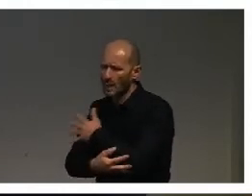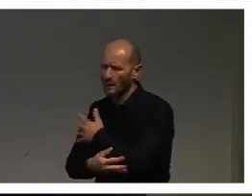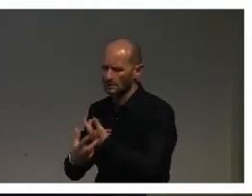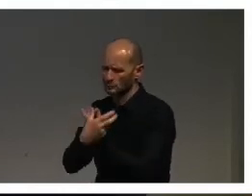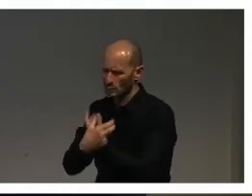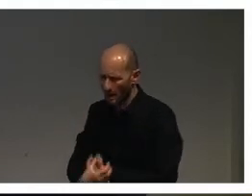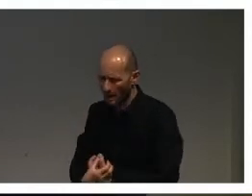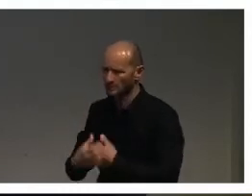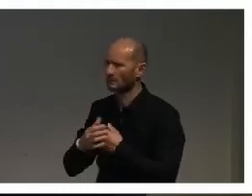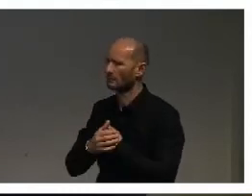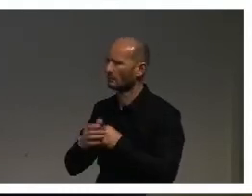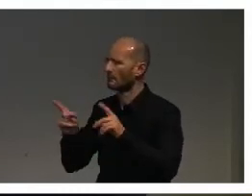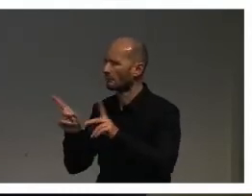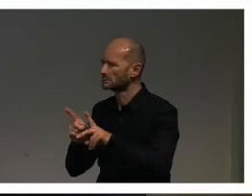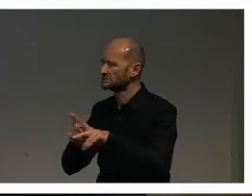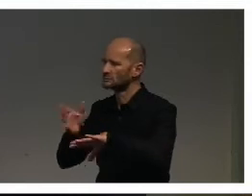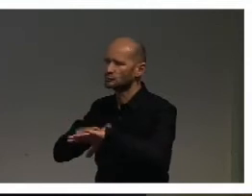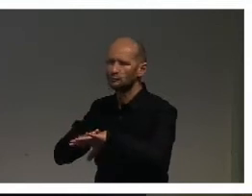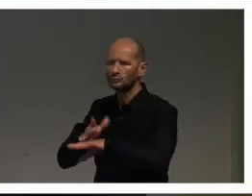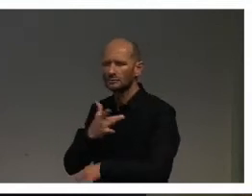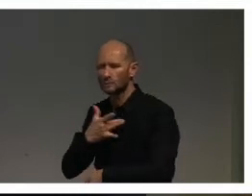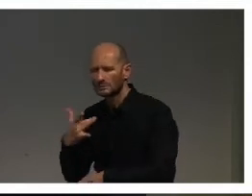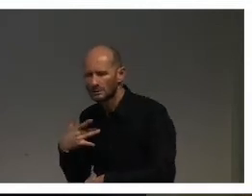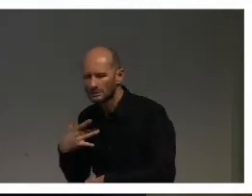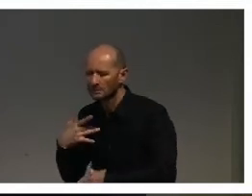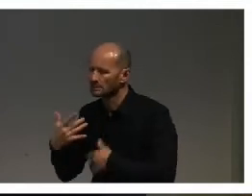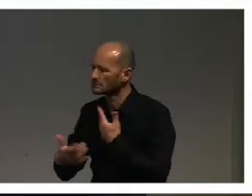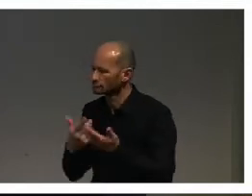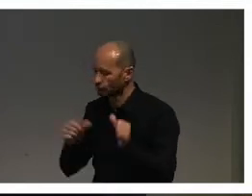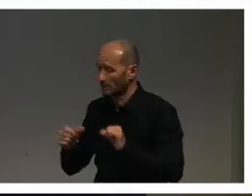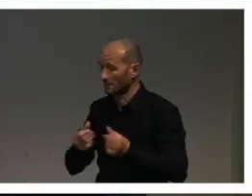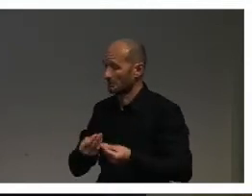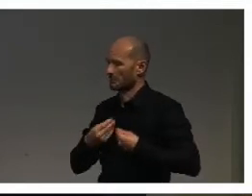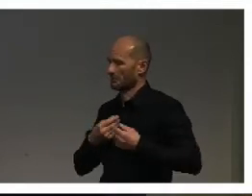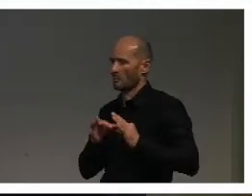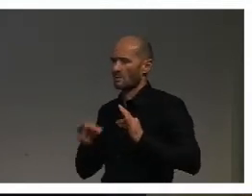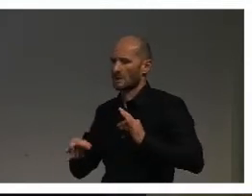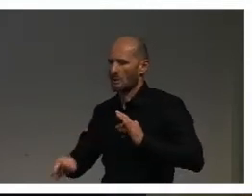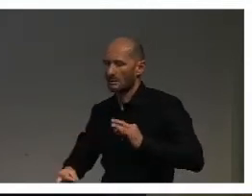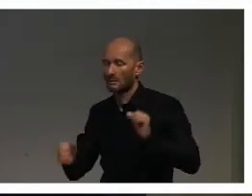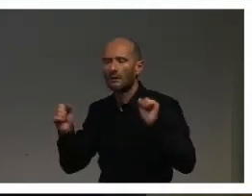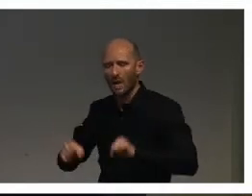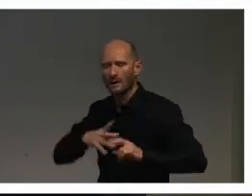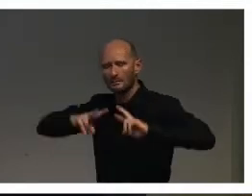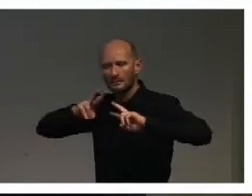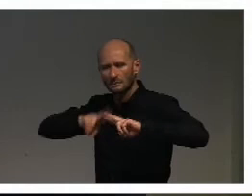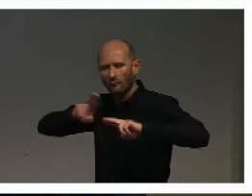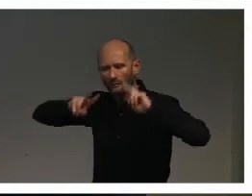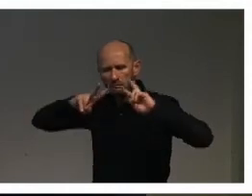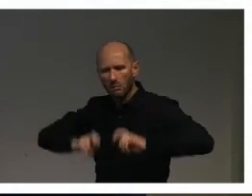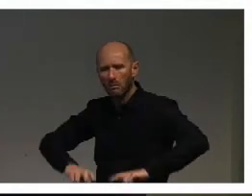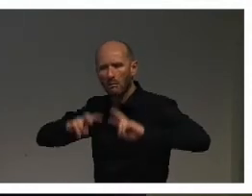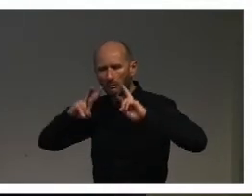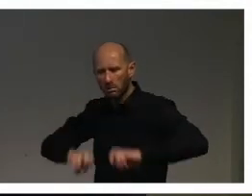effets sur la santé. Donc il y a des développements, des travaux de recherche aujourd'hui qui existent. Ça reste un